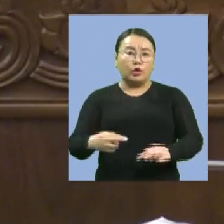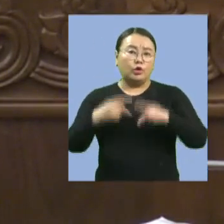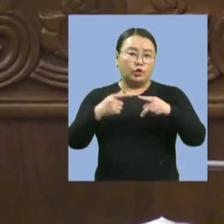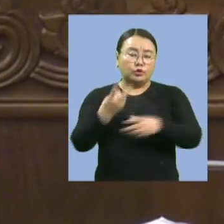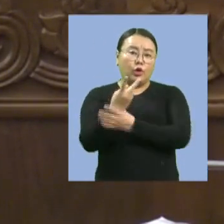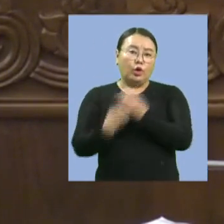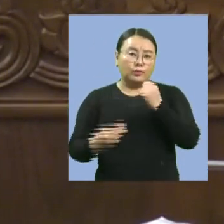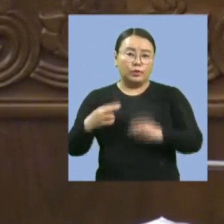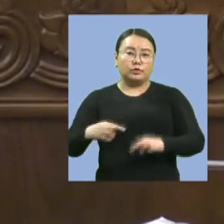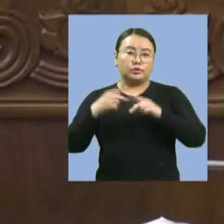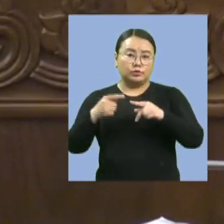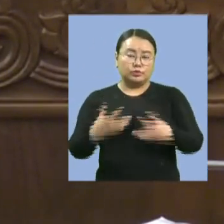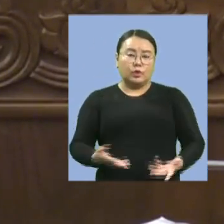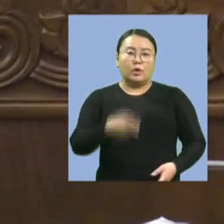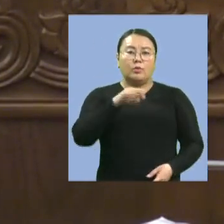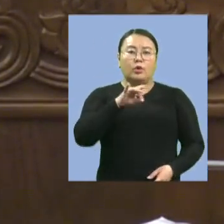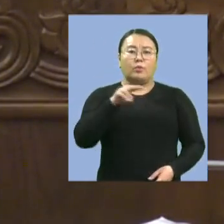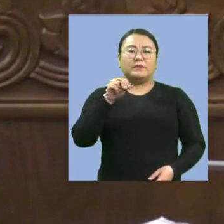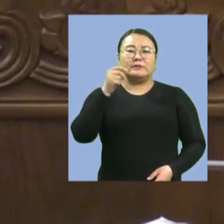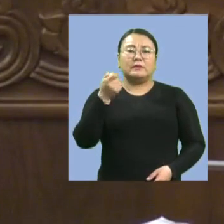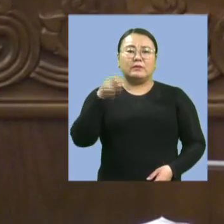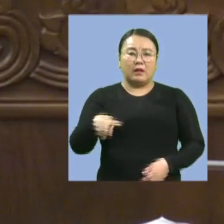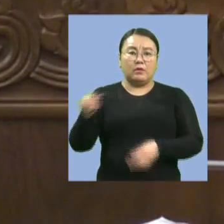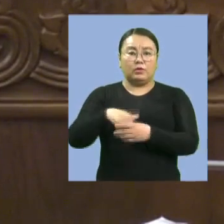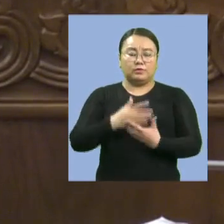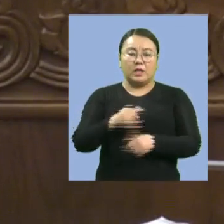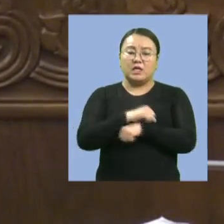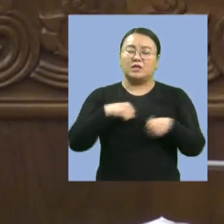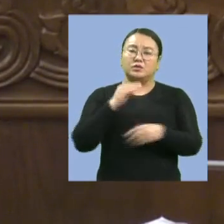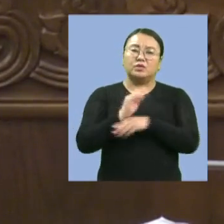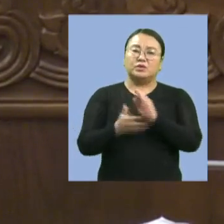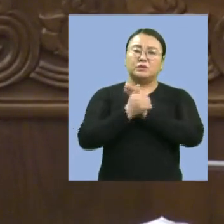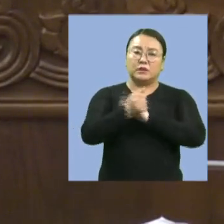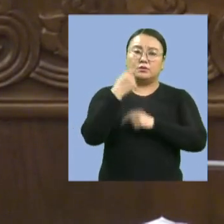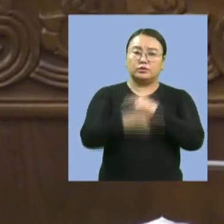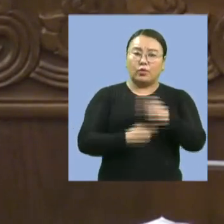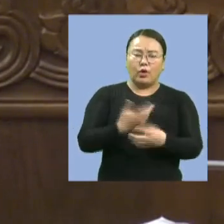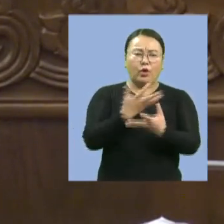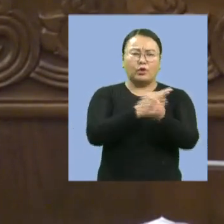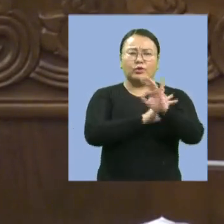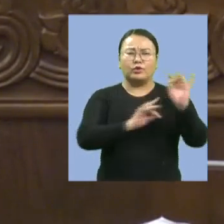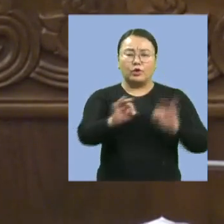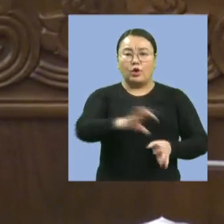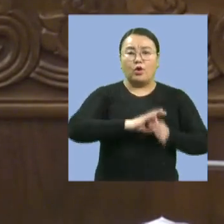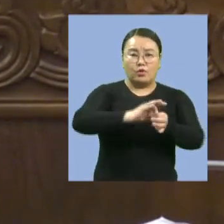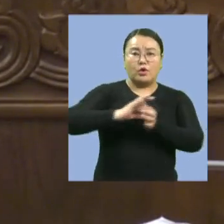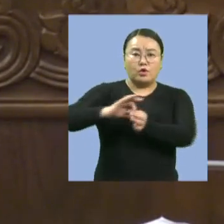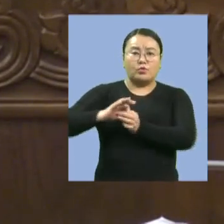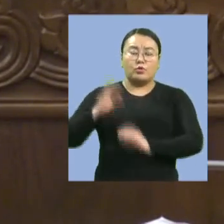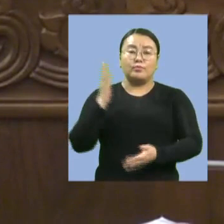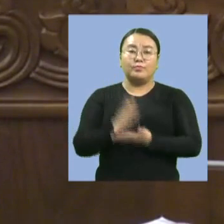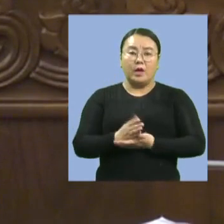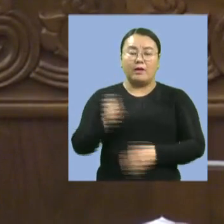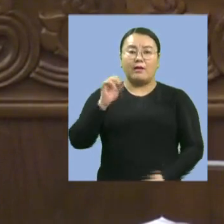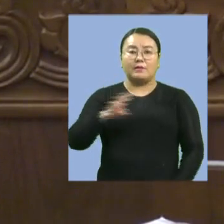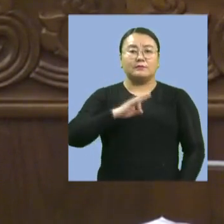тогтолцооны өөрчлөлт, холимог тогтолцоо, пропорционал гэдэг элемент ордог. Энэ нь өөрөө ард иргэдийн төлөөлөгч чадвар гэдэг энэ олон зүйлтэй илүү холбоотой